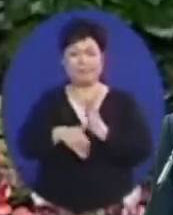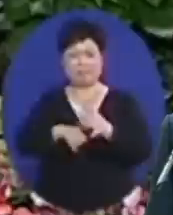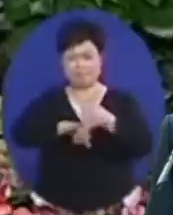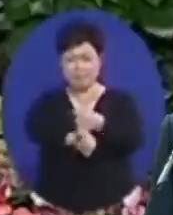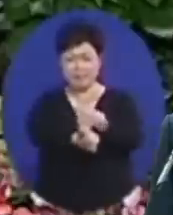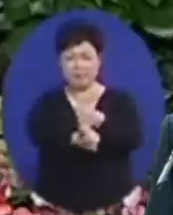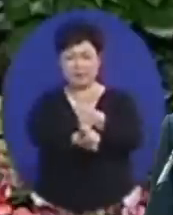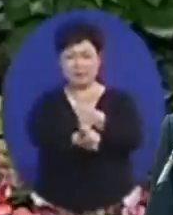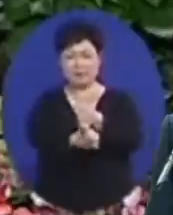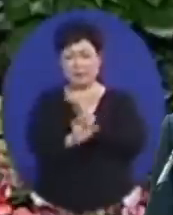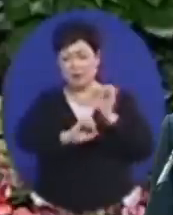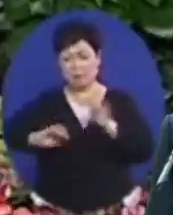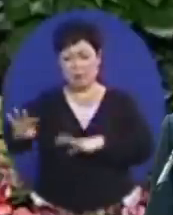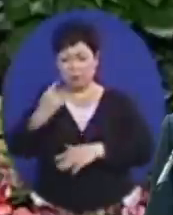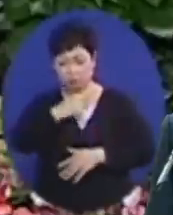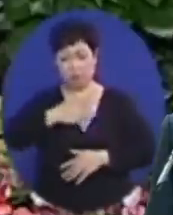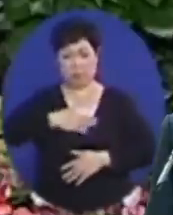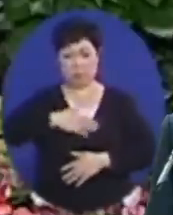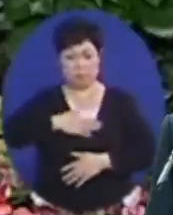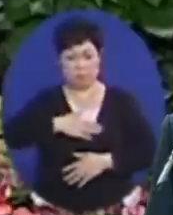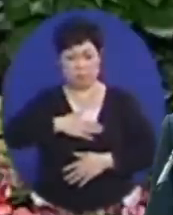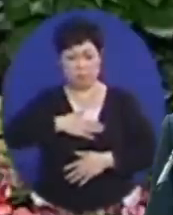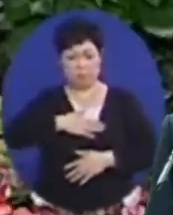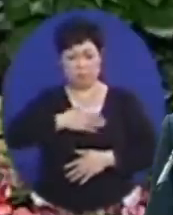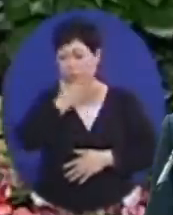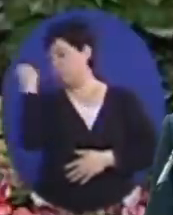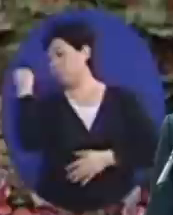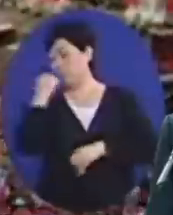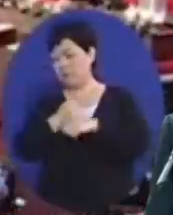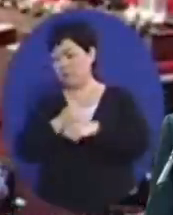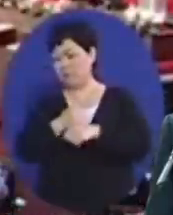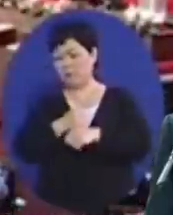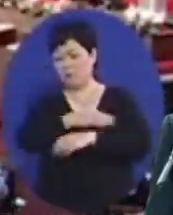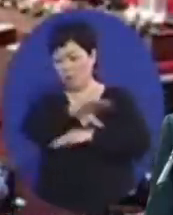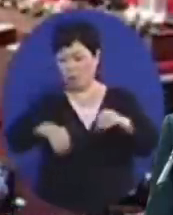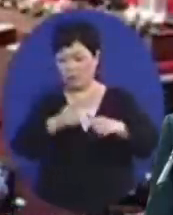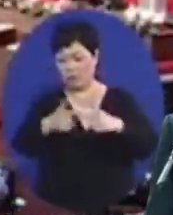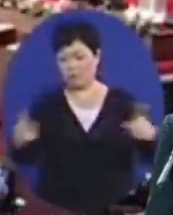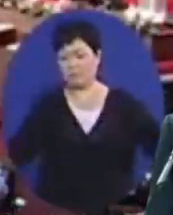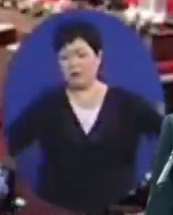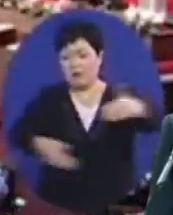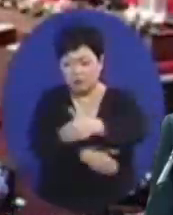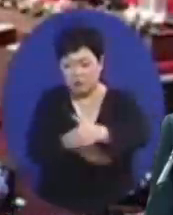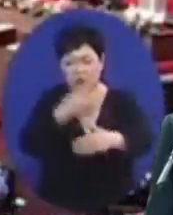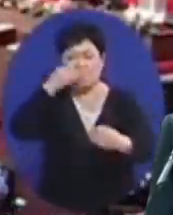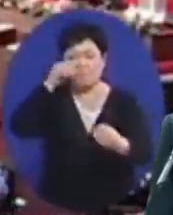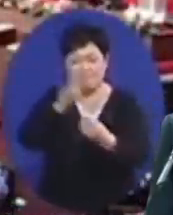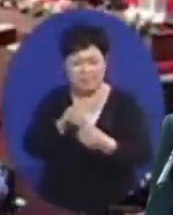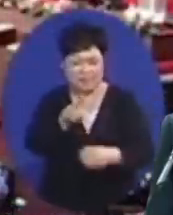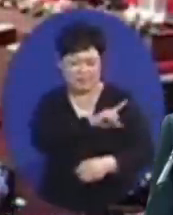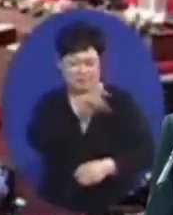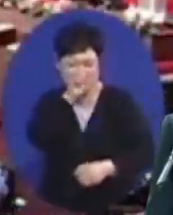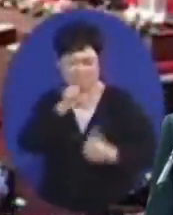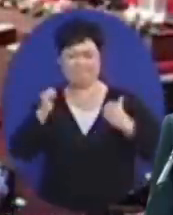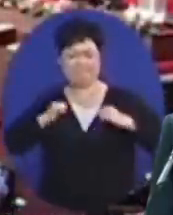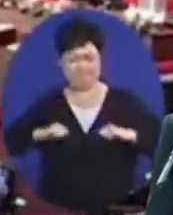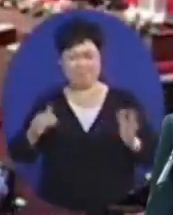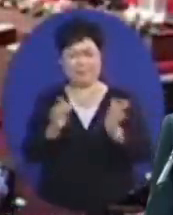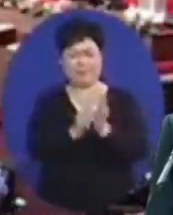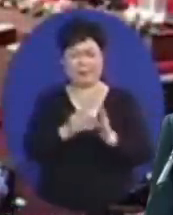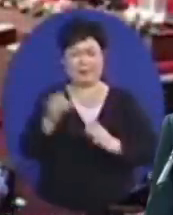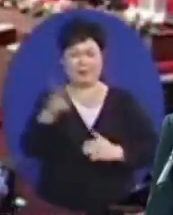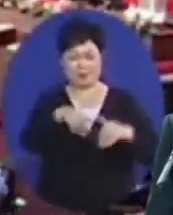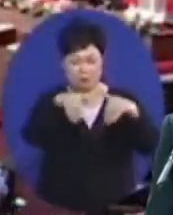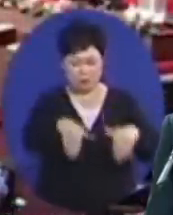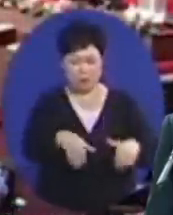반드시 버릴 줄 알았는데 우리를 안아주시고 입맞춰주시고 제일 좋은 옷을 입혀주는 것입니다. 그리고